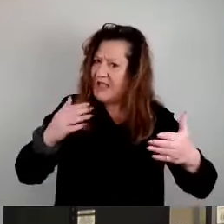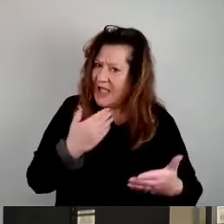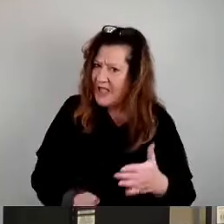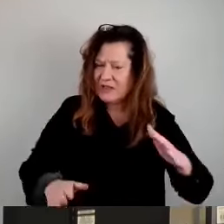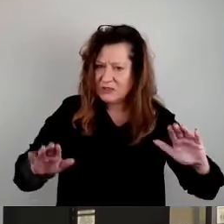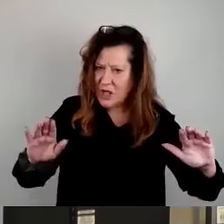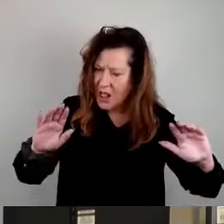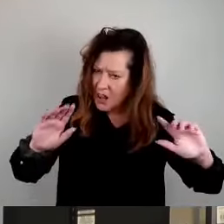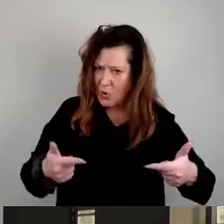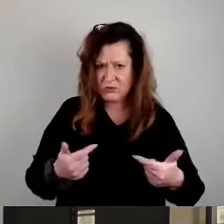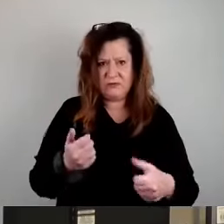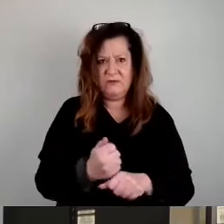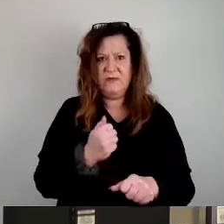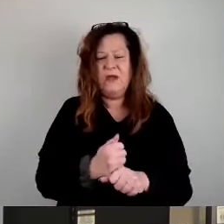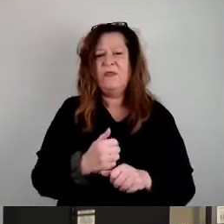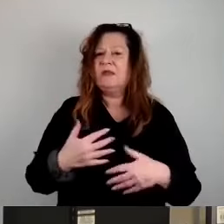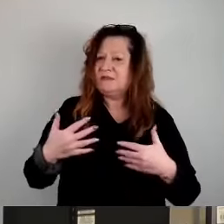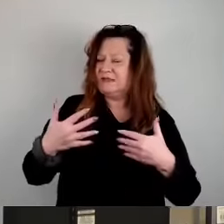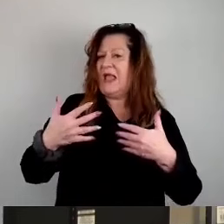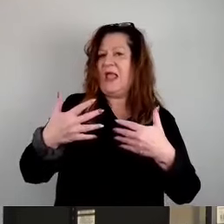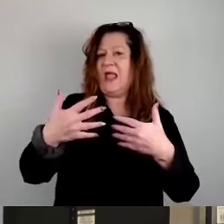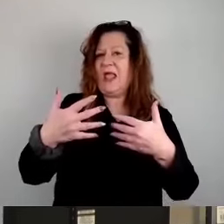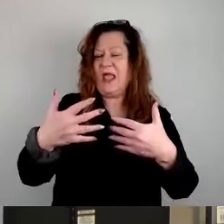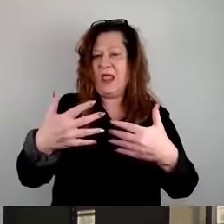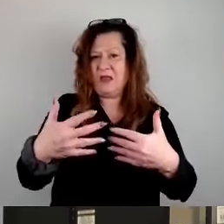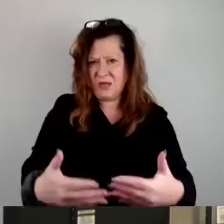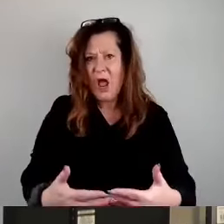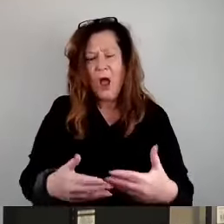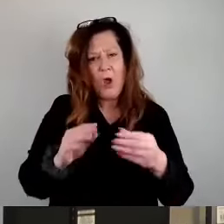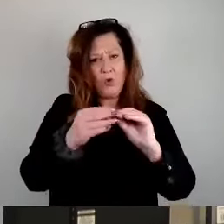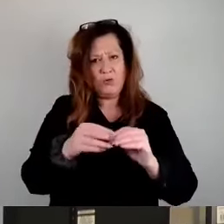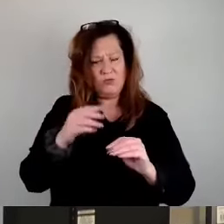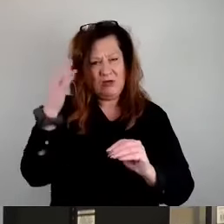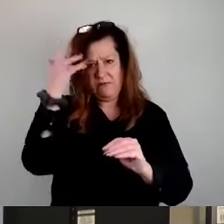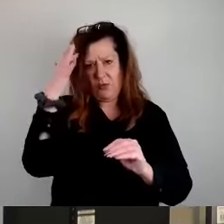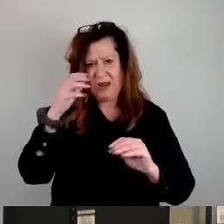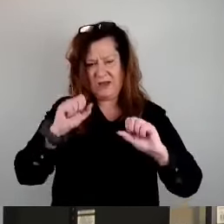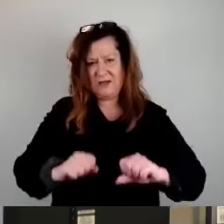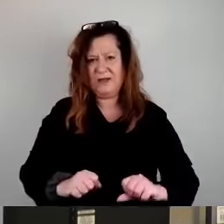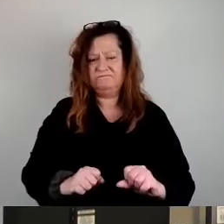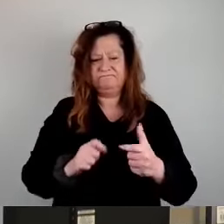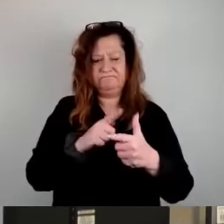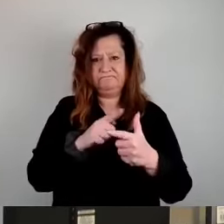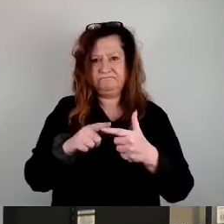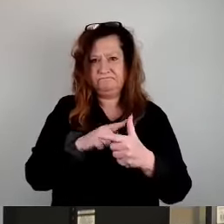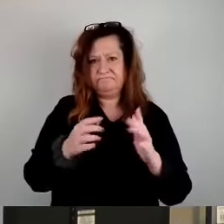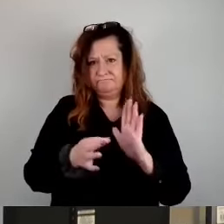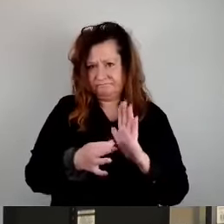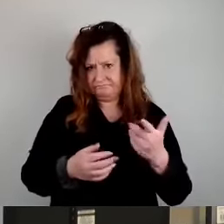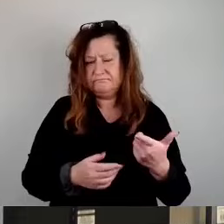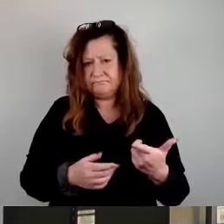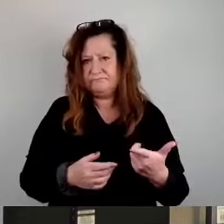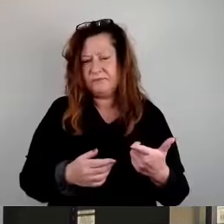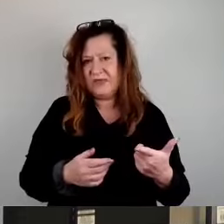ist, da können wir uns die nächsten 10 Jahre, ich hoffe, konstruktiv Gedanken machen. Die zwei Sachen, auf die ich hinweisen wollte, am Rande dieser